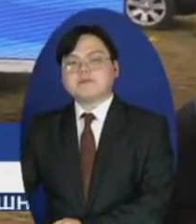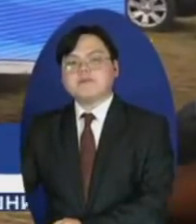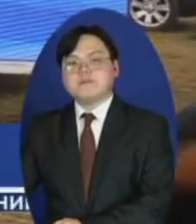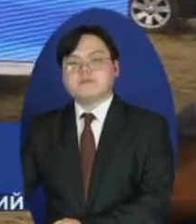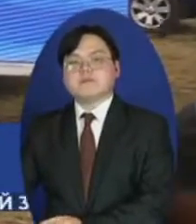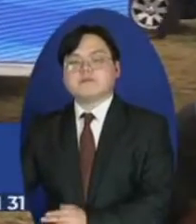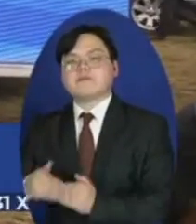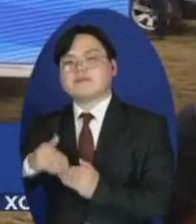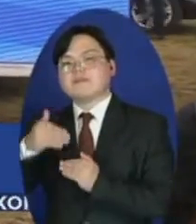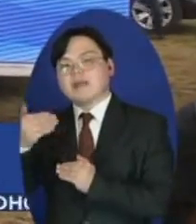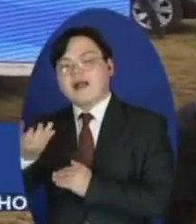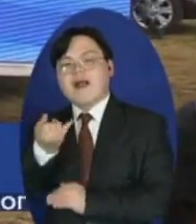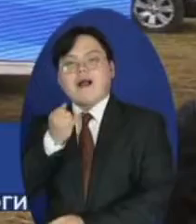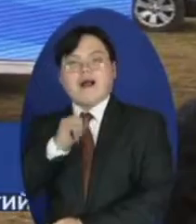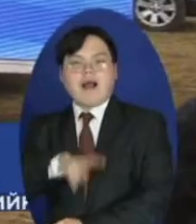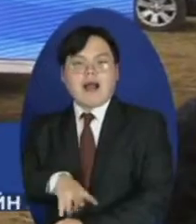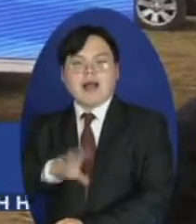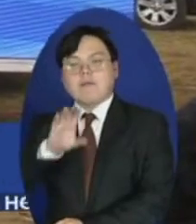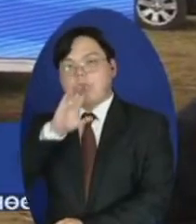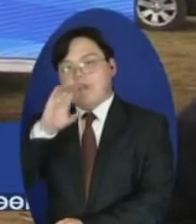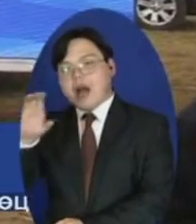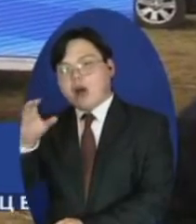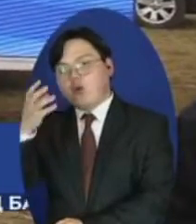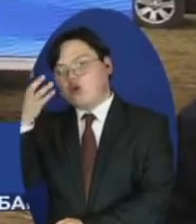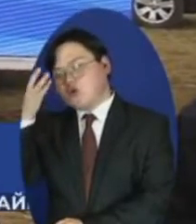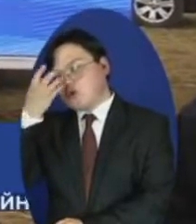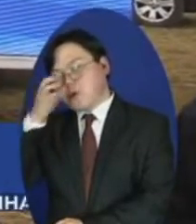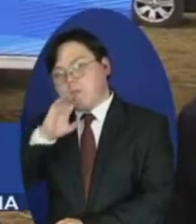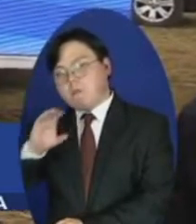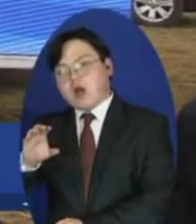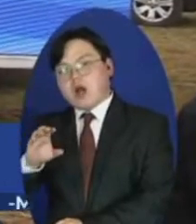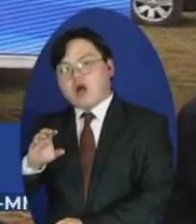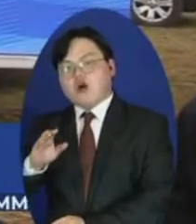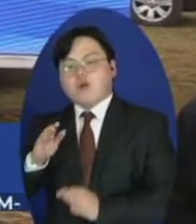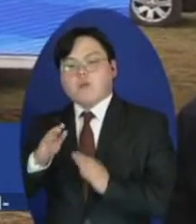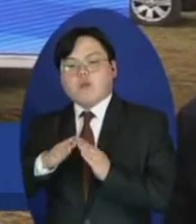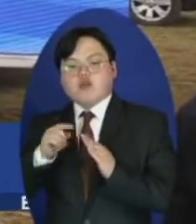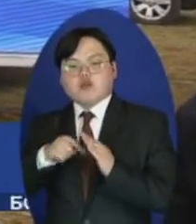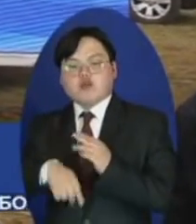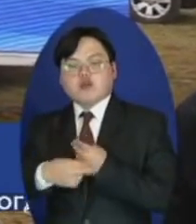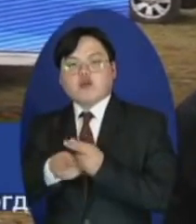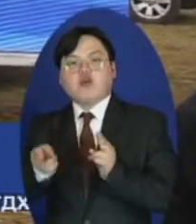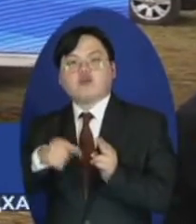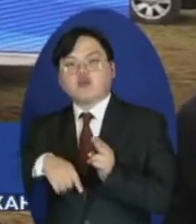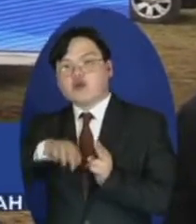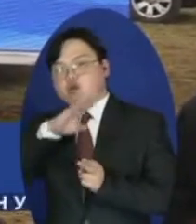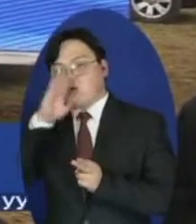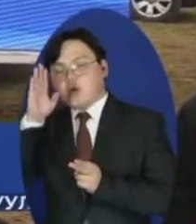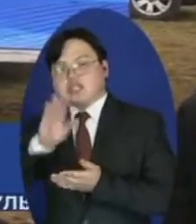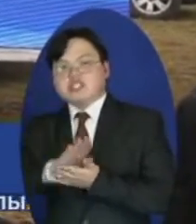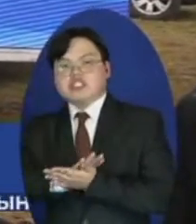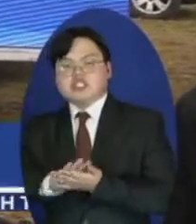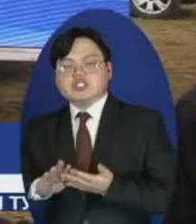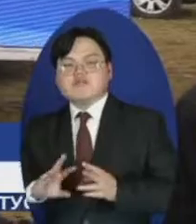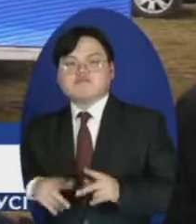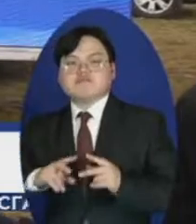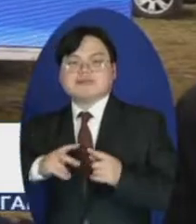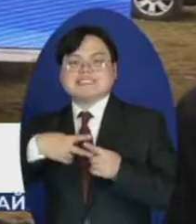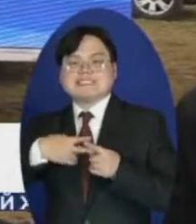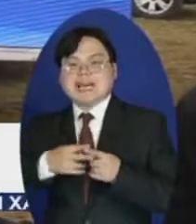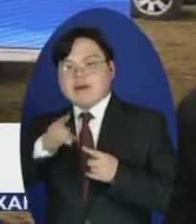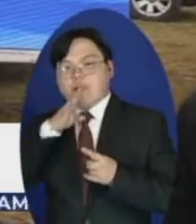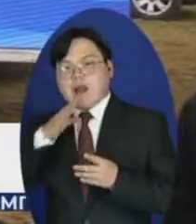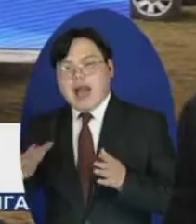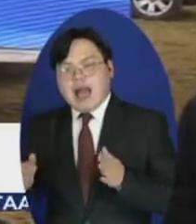айл өрхүүд болон албан байгууллагууд, төрийн байгууллагуудын одоо доторх дулаан сантехникийн асуудлуудыг бас шинжилэх, засварлах